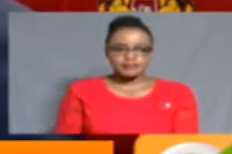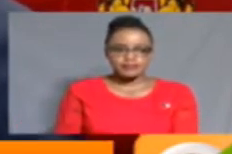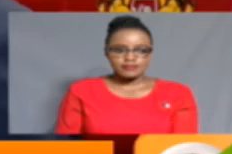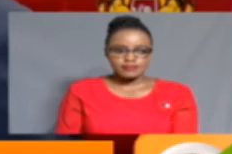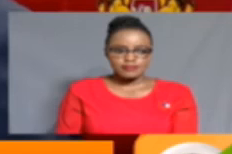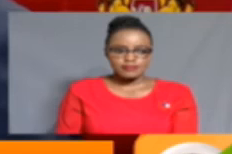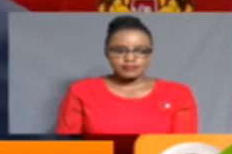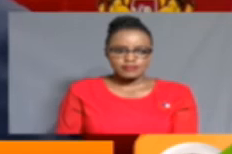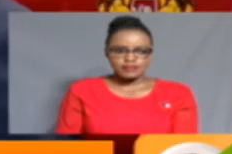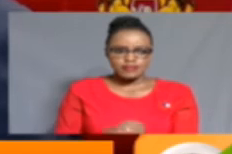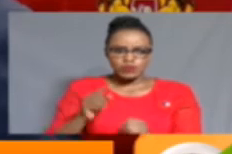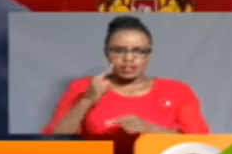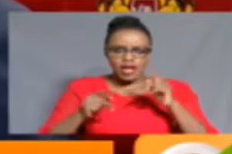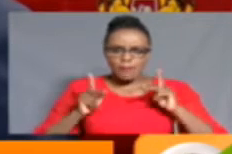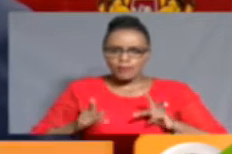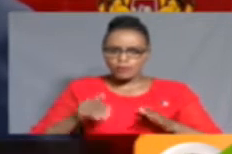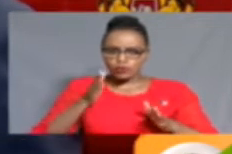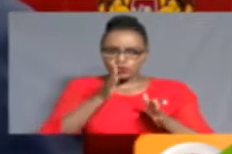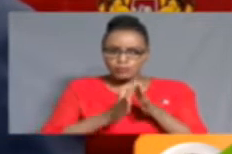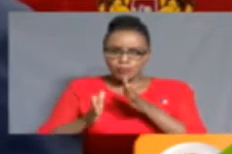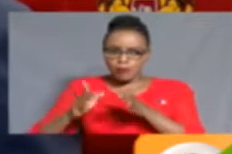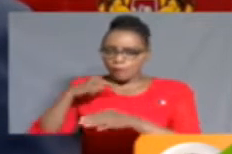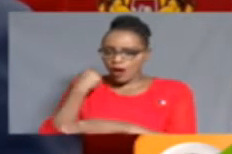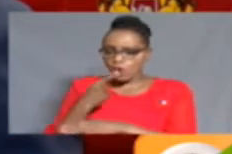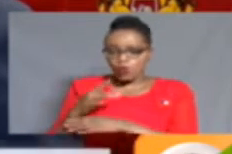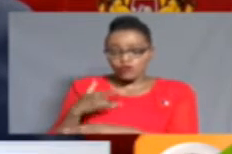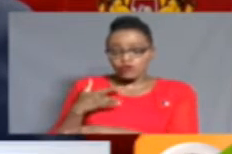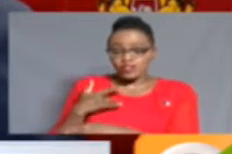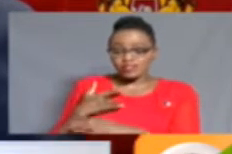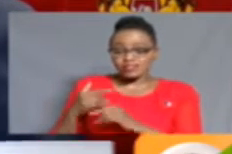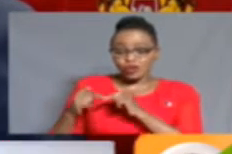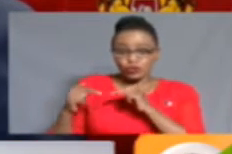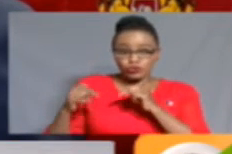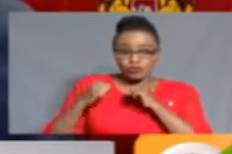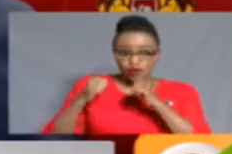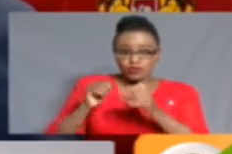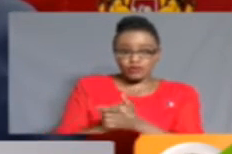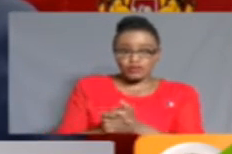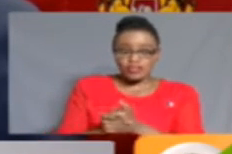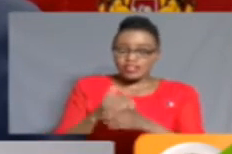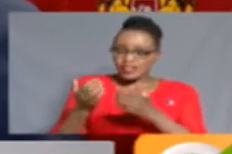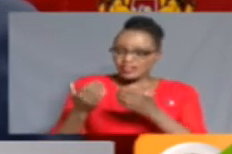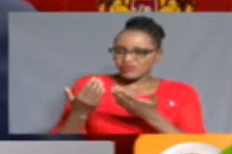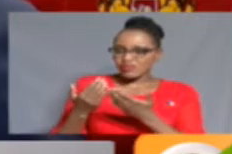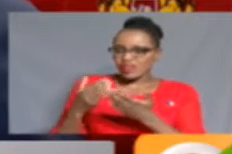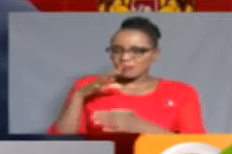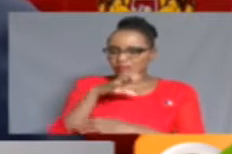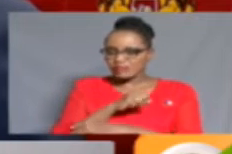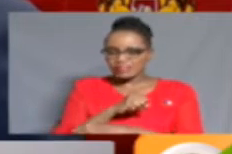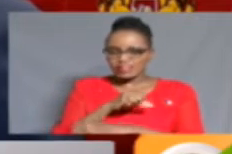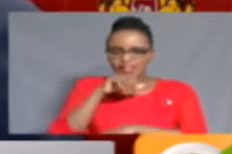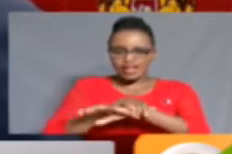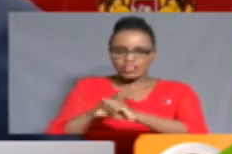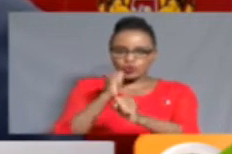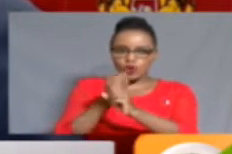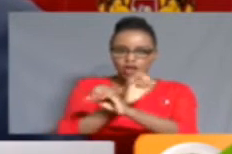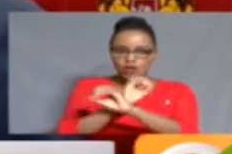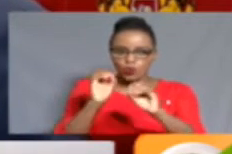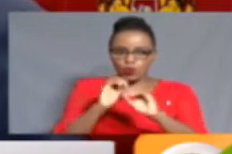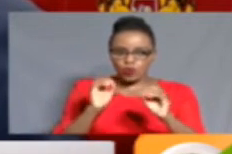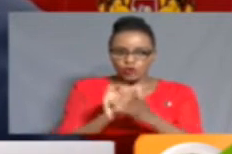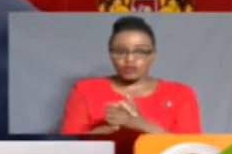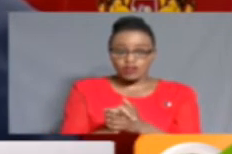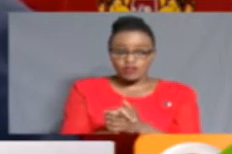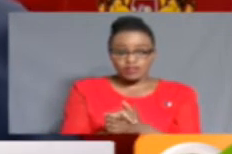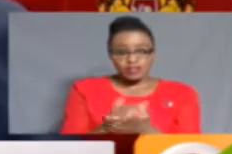Another one year window for people to prepare. Those who feel strongly that they will lose employment or they will lose livelihoods if we do it in July.